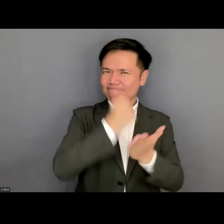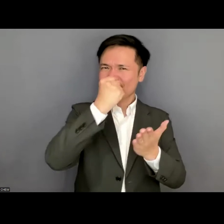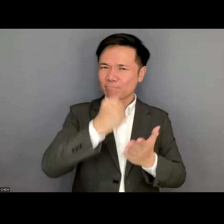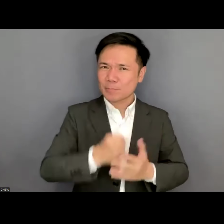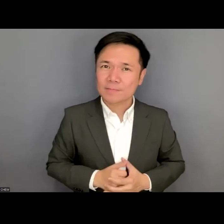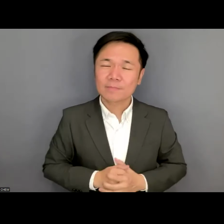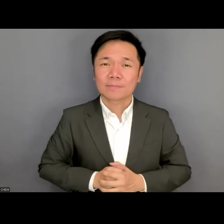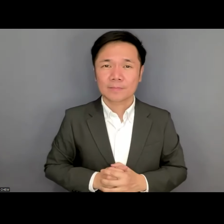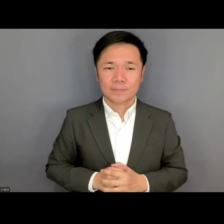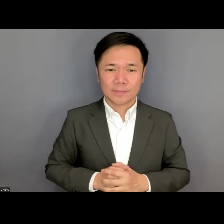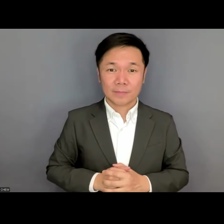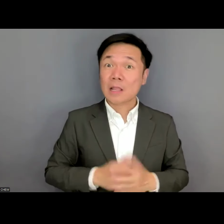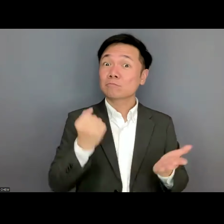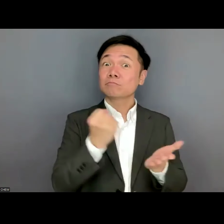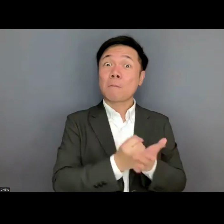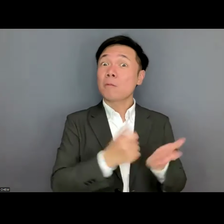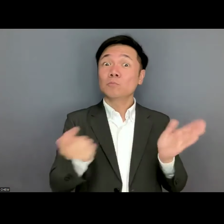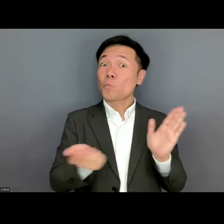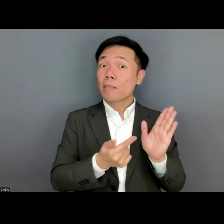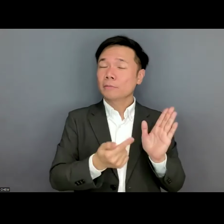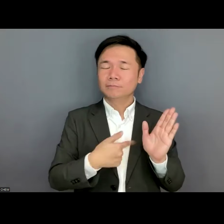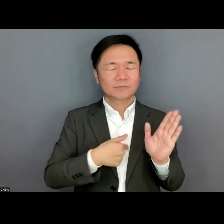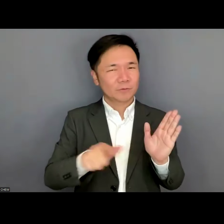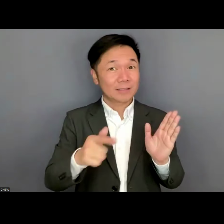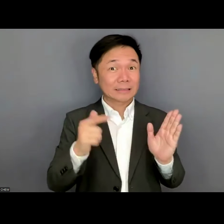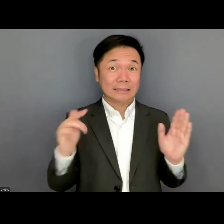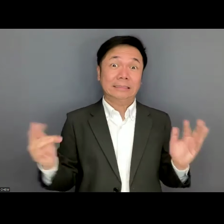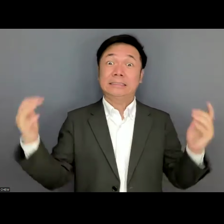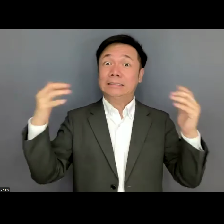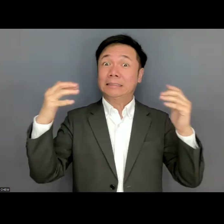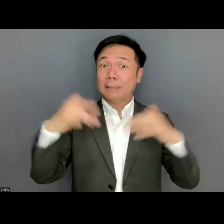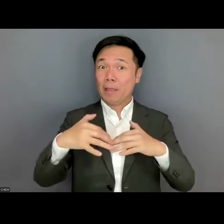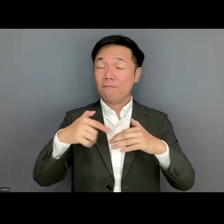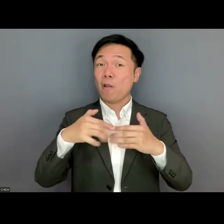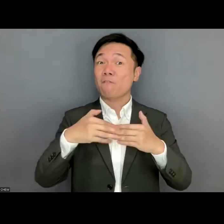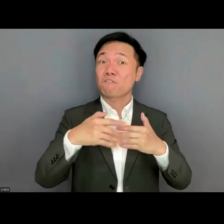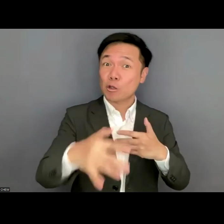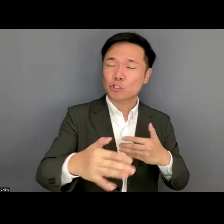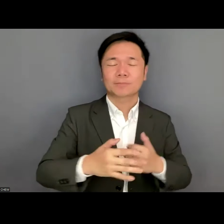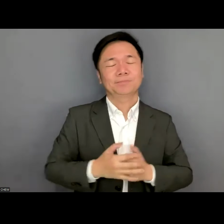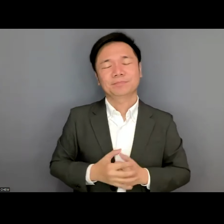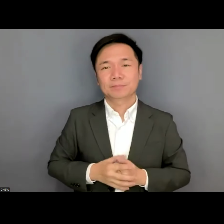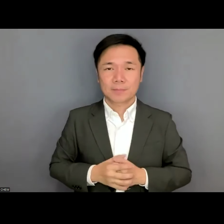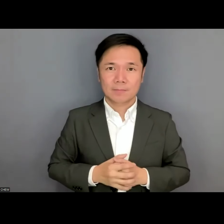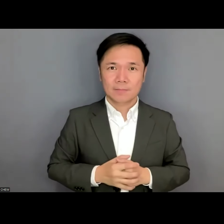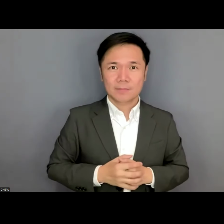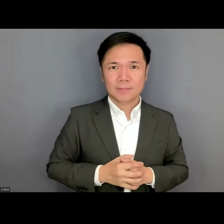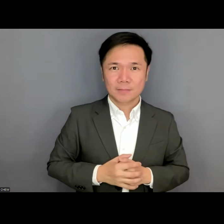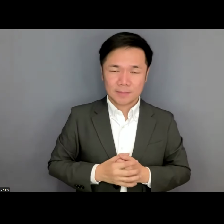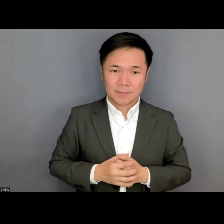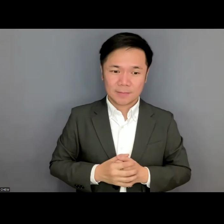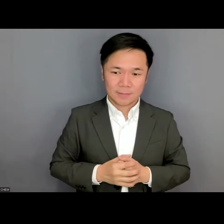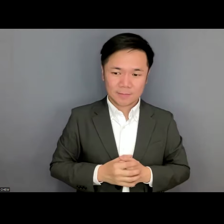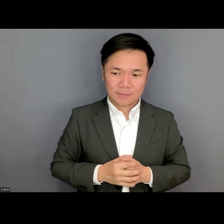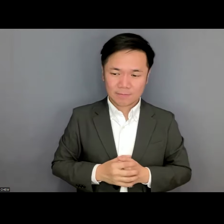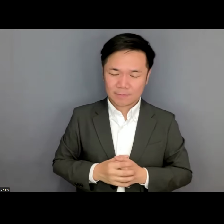vise à the repenser summit le for the système future, multilatéral which pour is répondre aux trying défis to globaux.